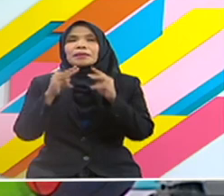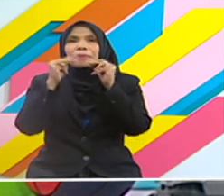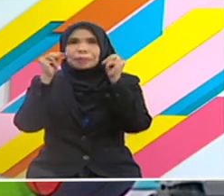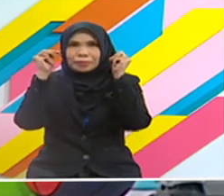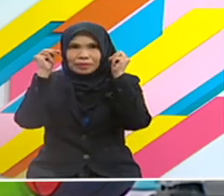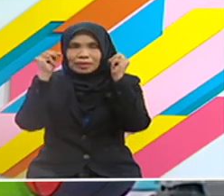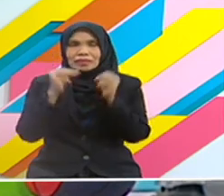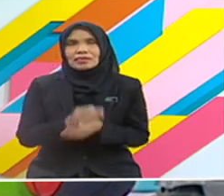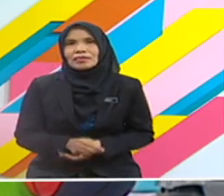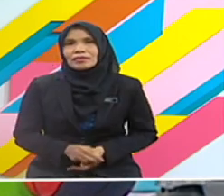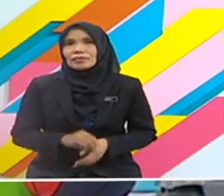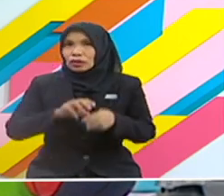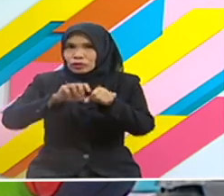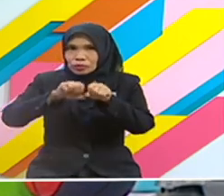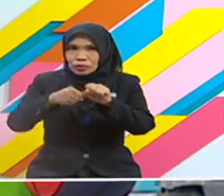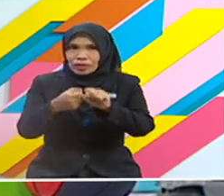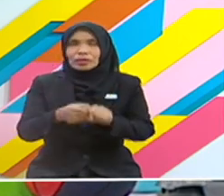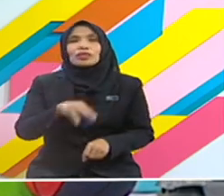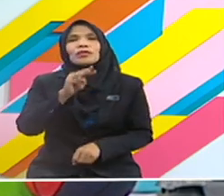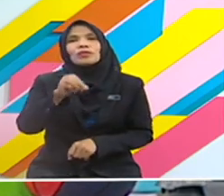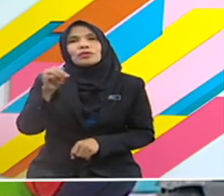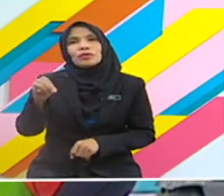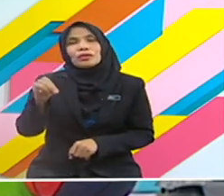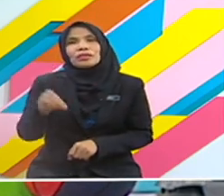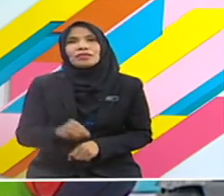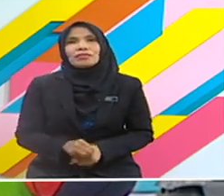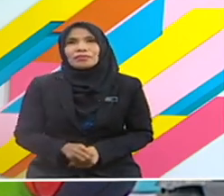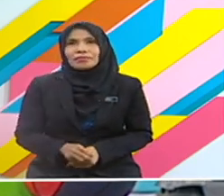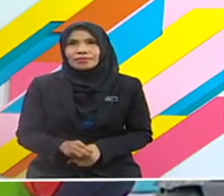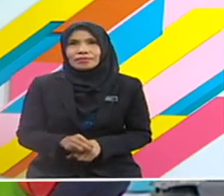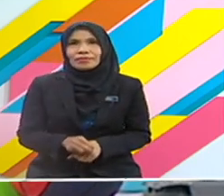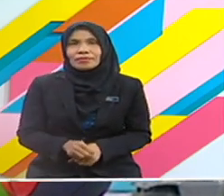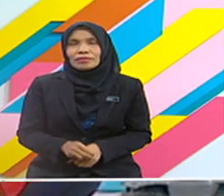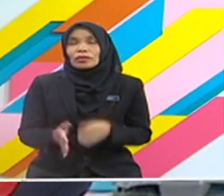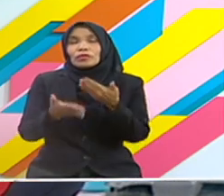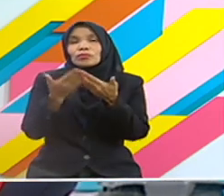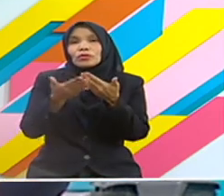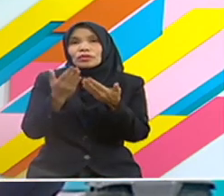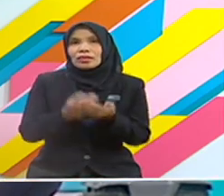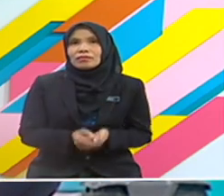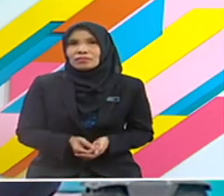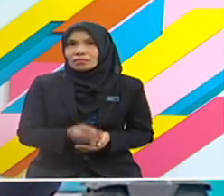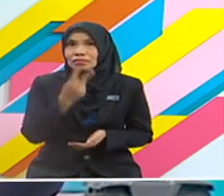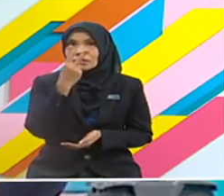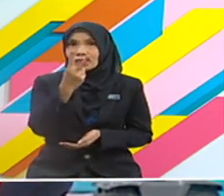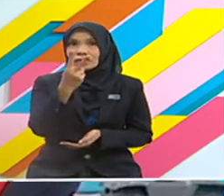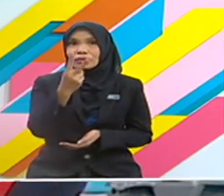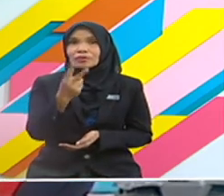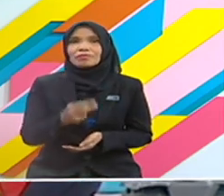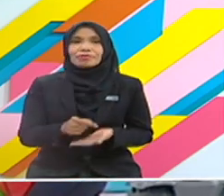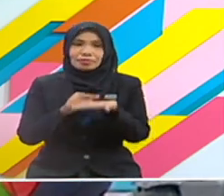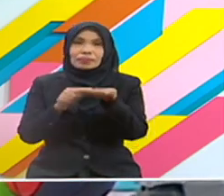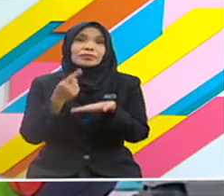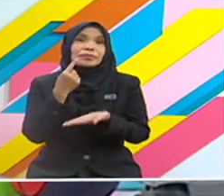ia bertujuan bagi murid-murid yang berkeperluan khas supaya mudah mereka membaca gerak bibir dan juga